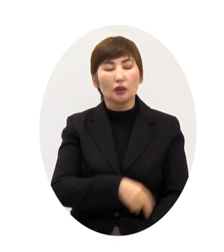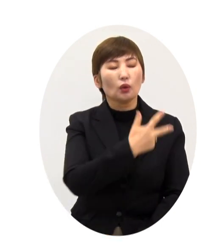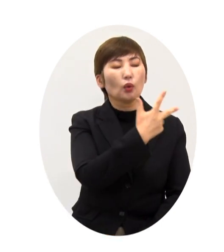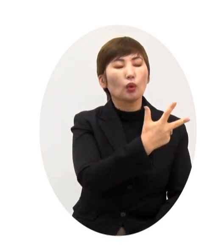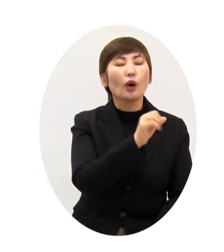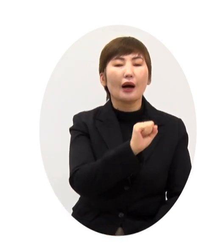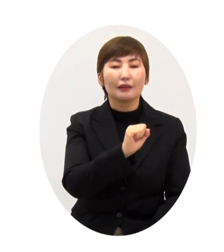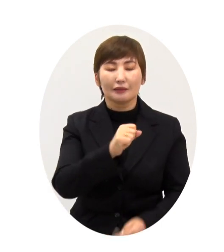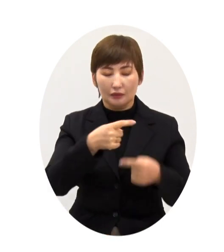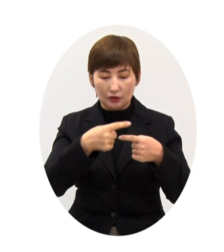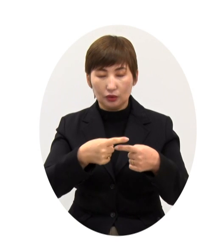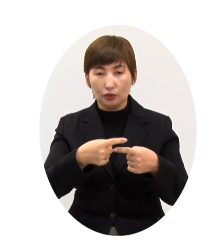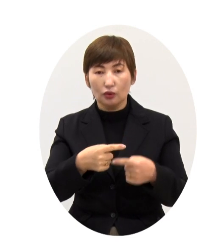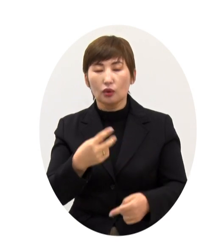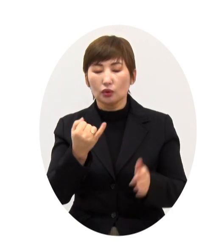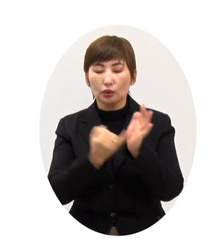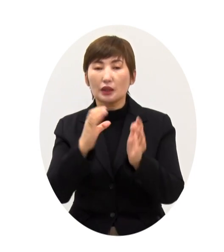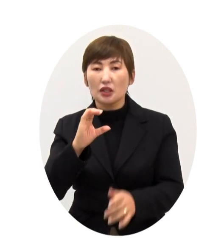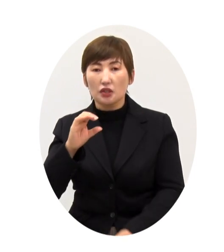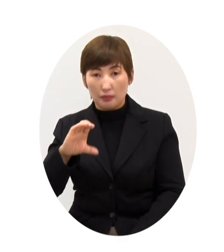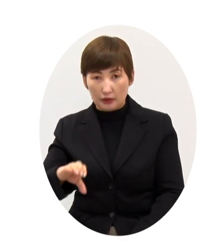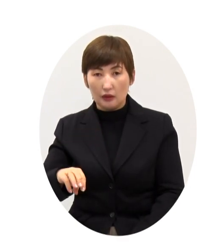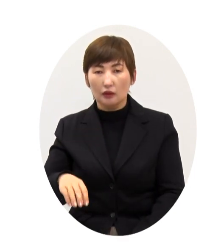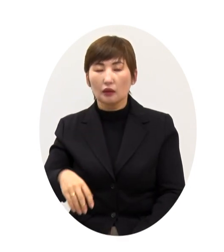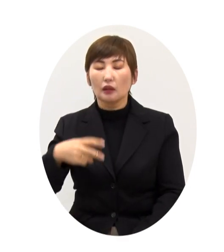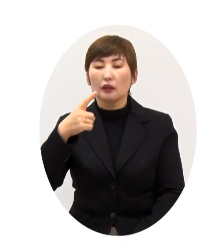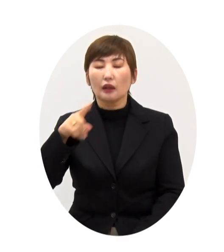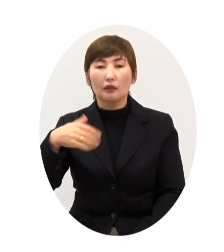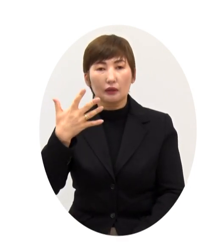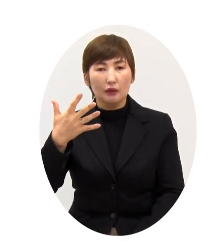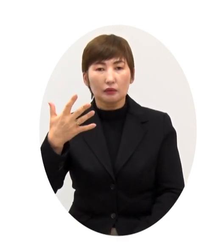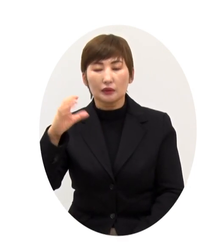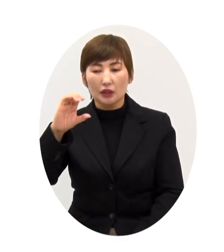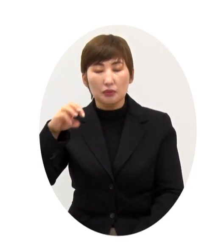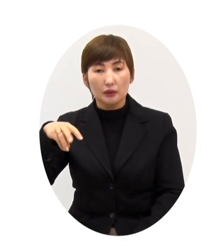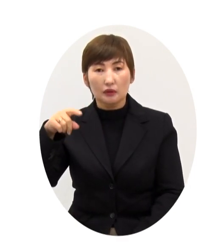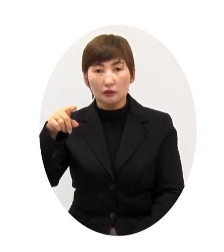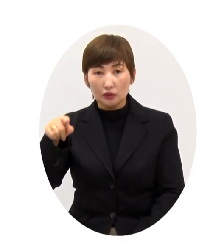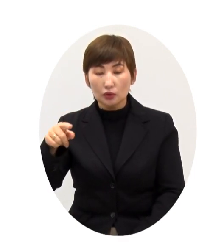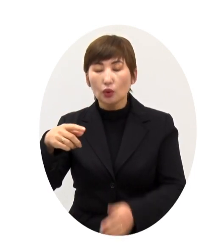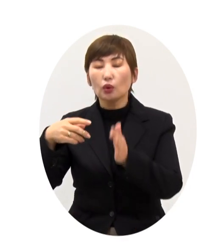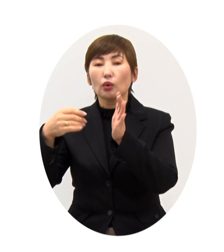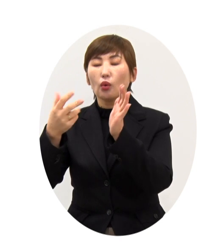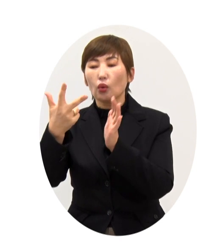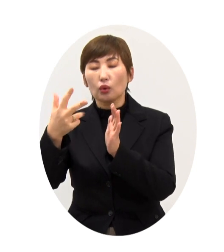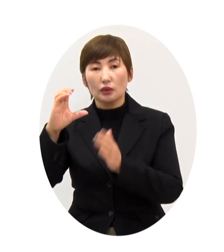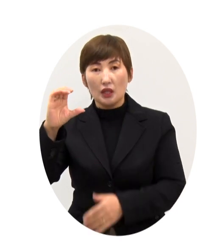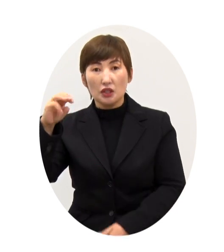3 А нь 6 см, 1.5 А нь 3 см гэсэн хэмжээстэй зурх юм